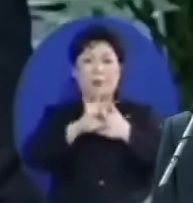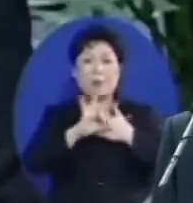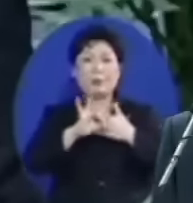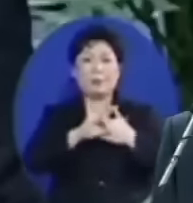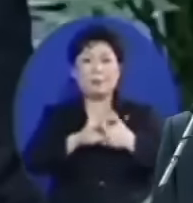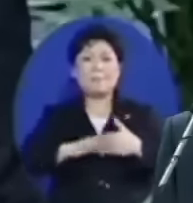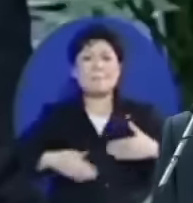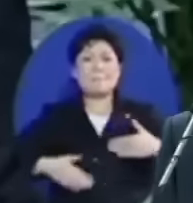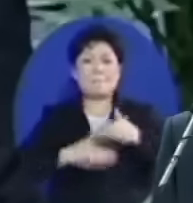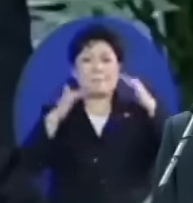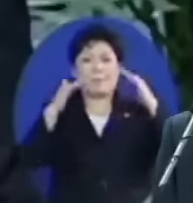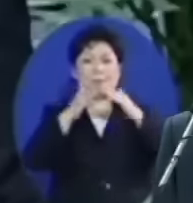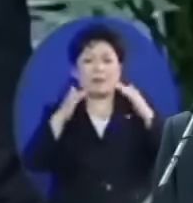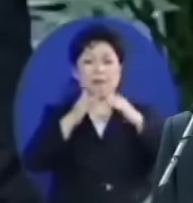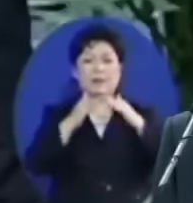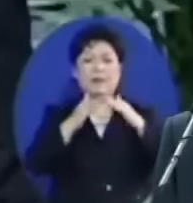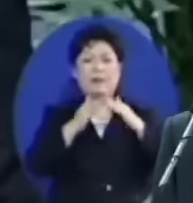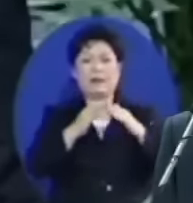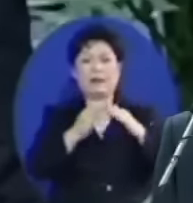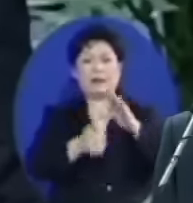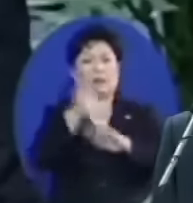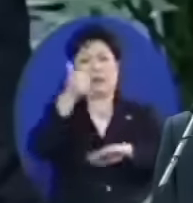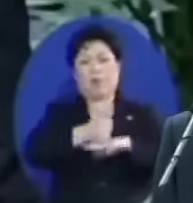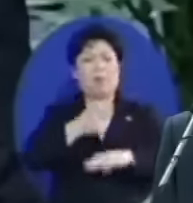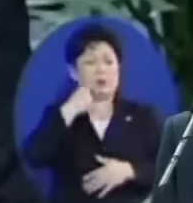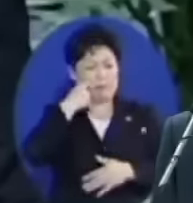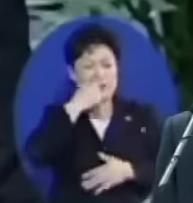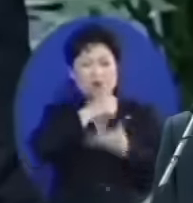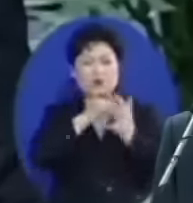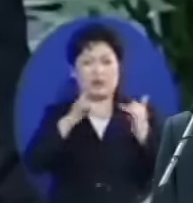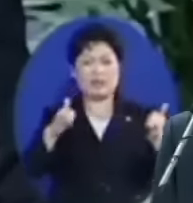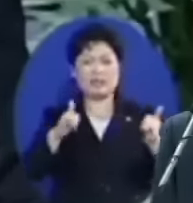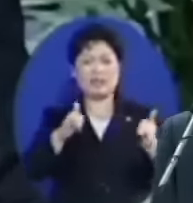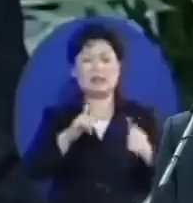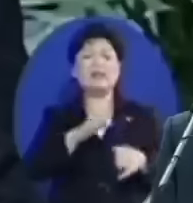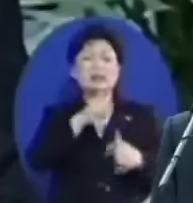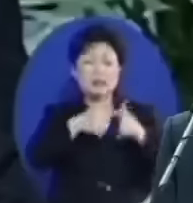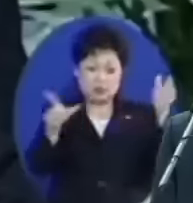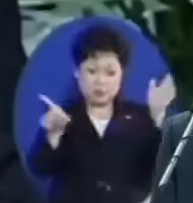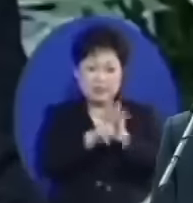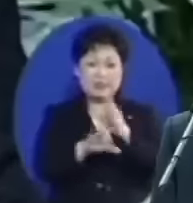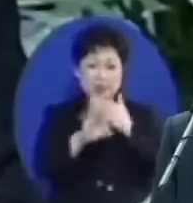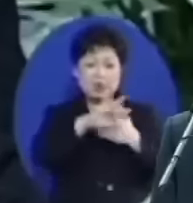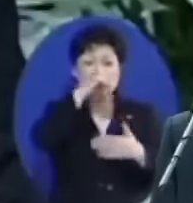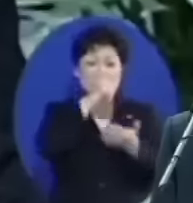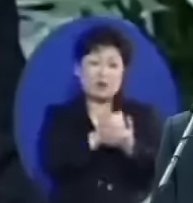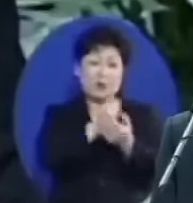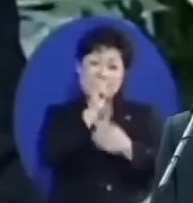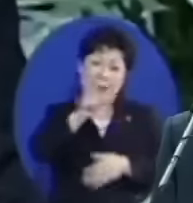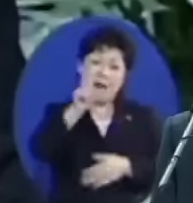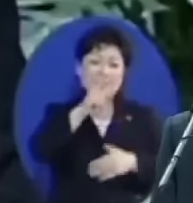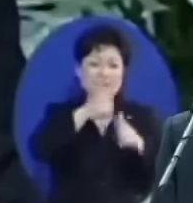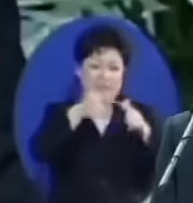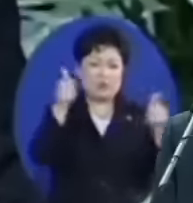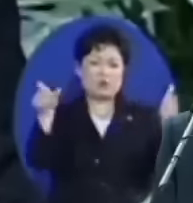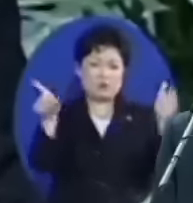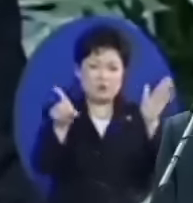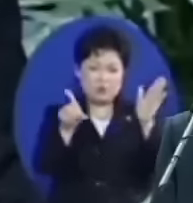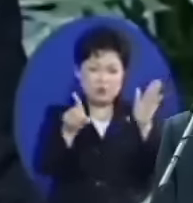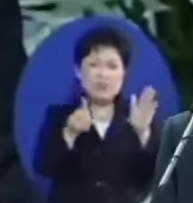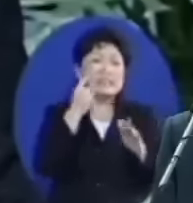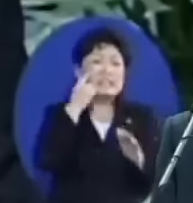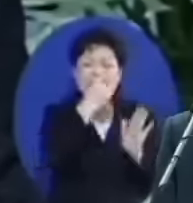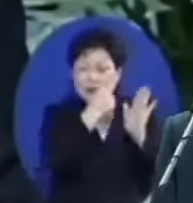것입니다. 그렇기 때문에 죄인이 예수를 믿고 죄가 많을수록 더 예수를 믿어 정결하게 되었는